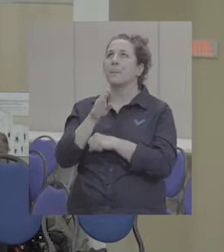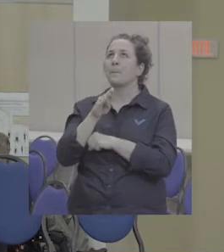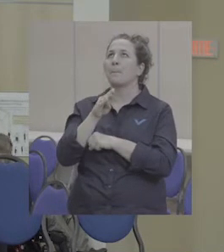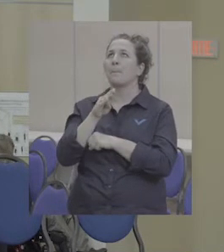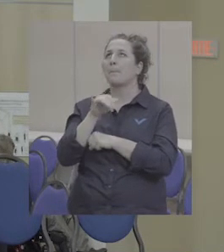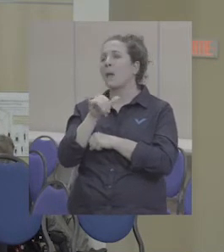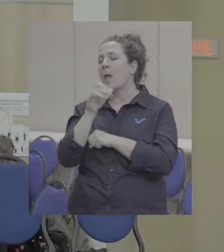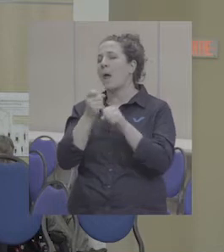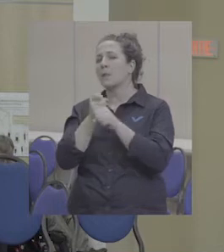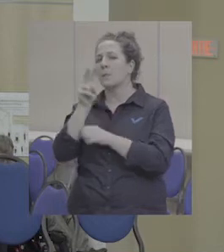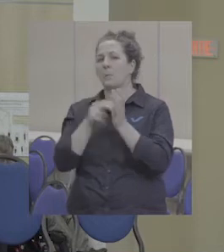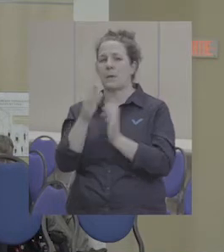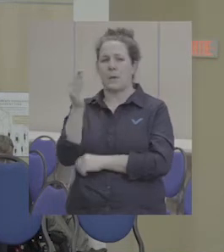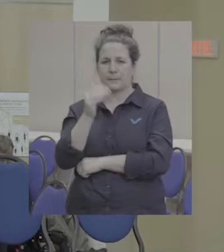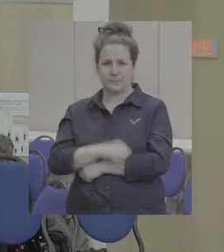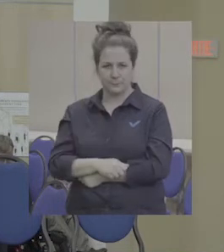en mai